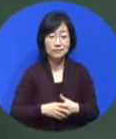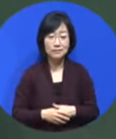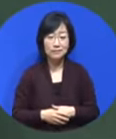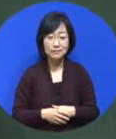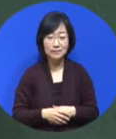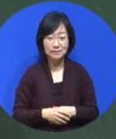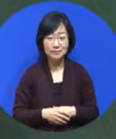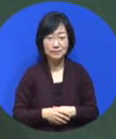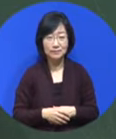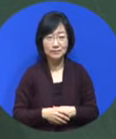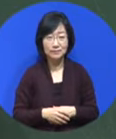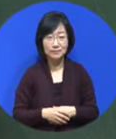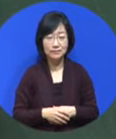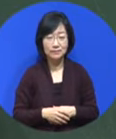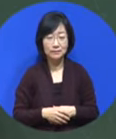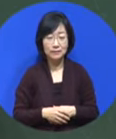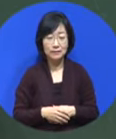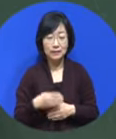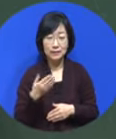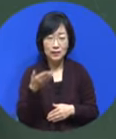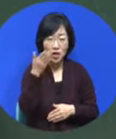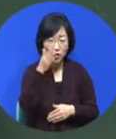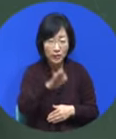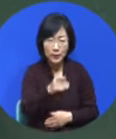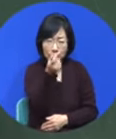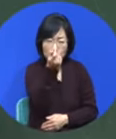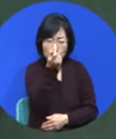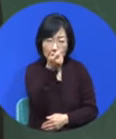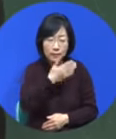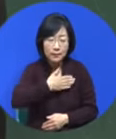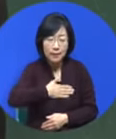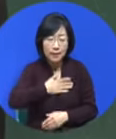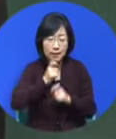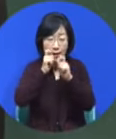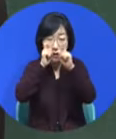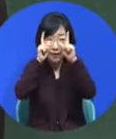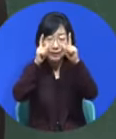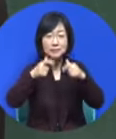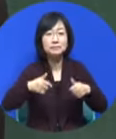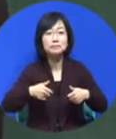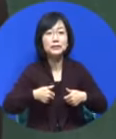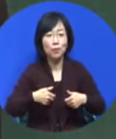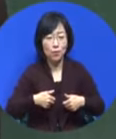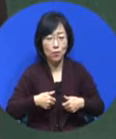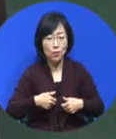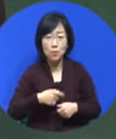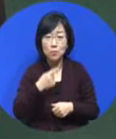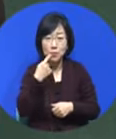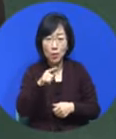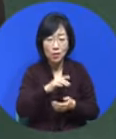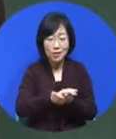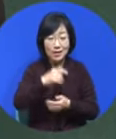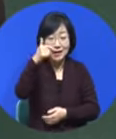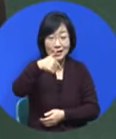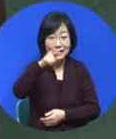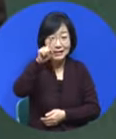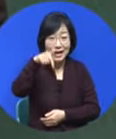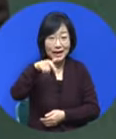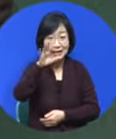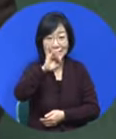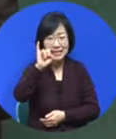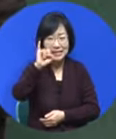있어요 약 됩니다 그게 뭡니까 된 거